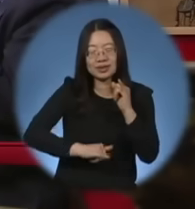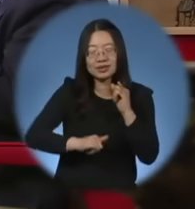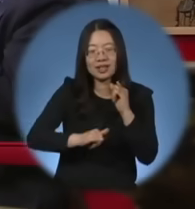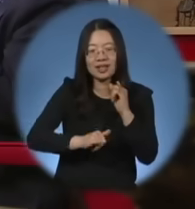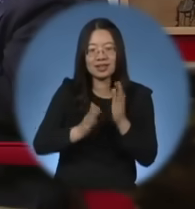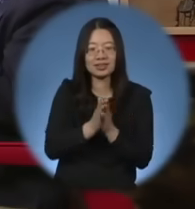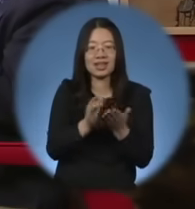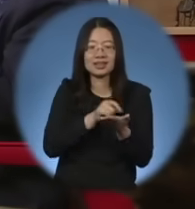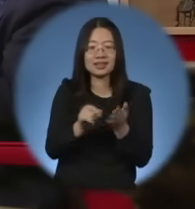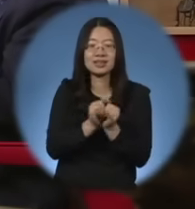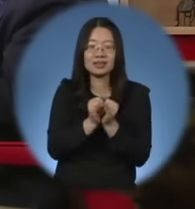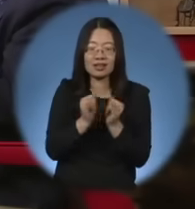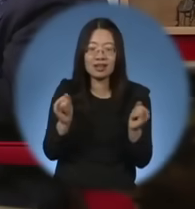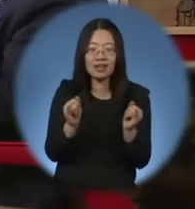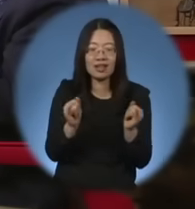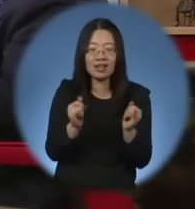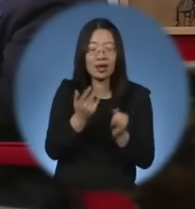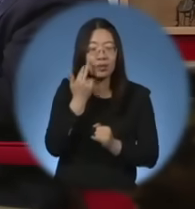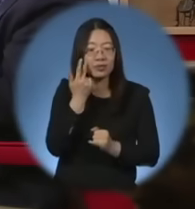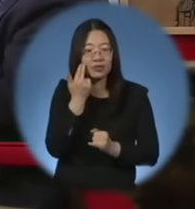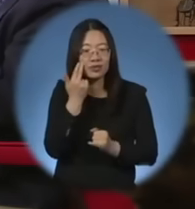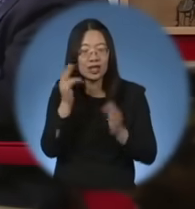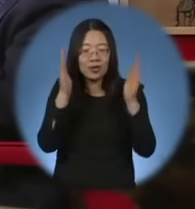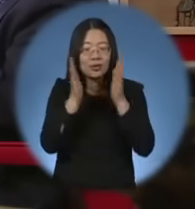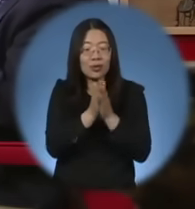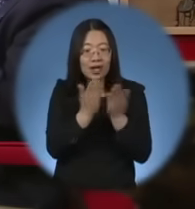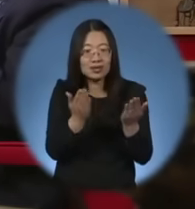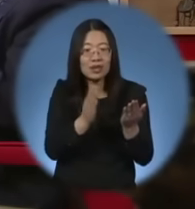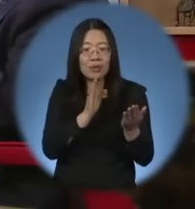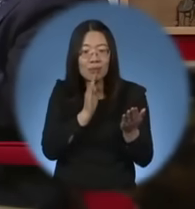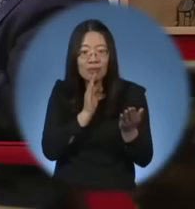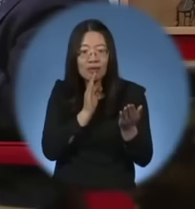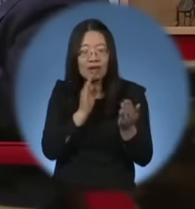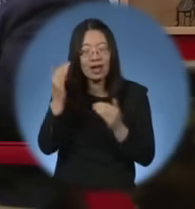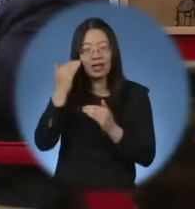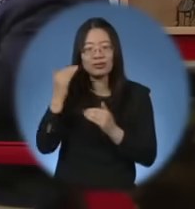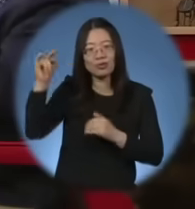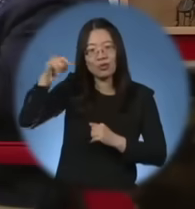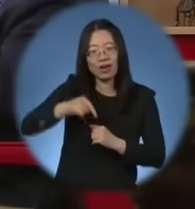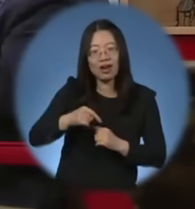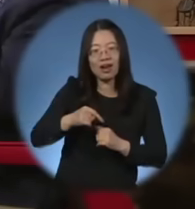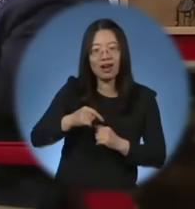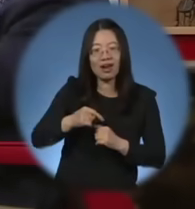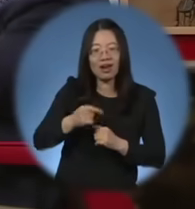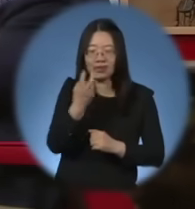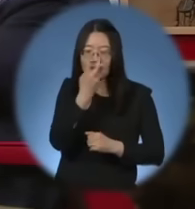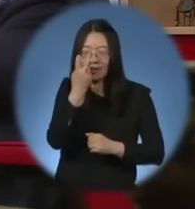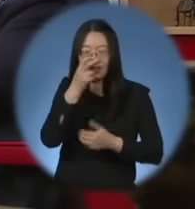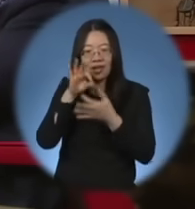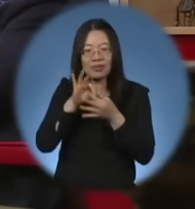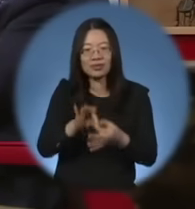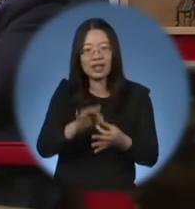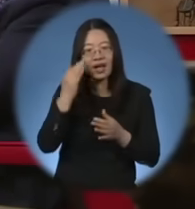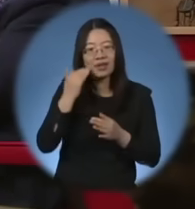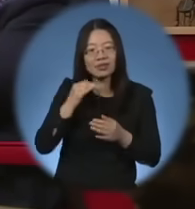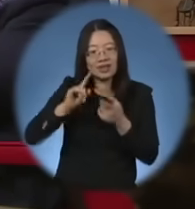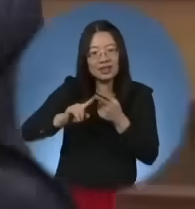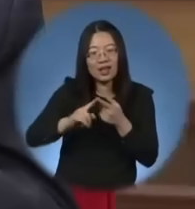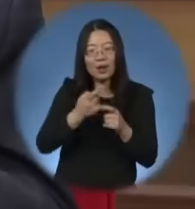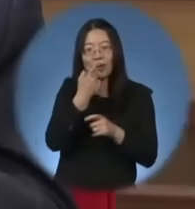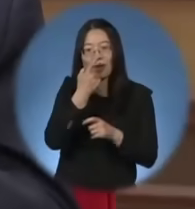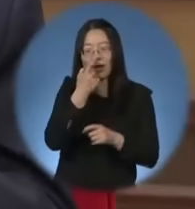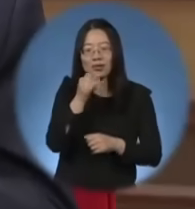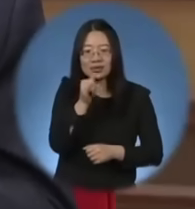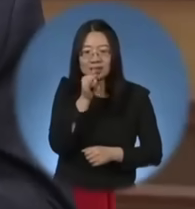역사 책 쓰는 사람들 미국의 교과서들 교과서들 한국에 와서 답사하면서 한국에